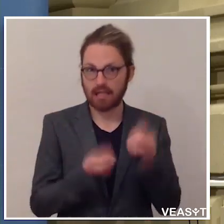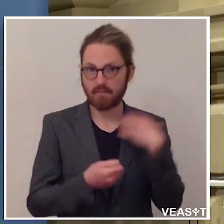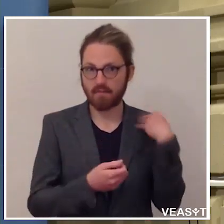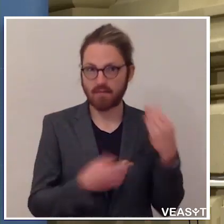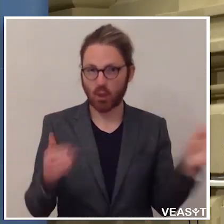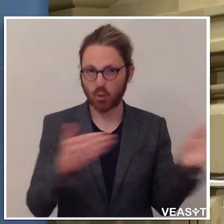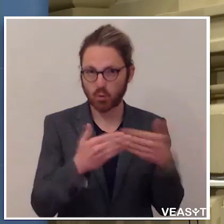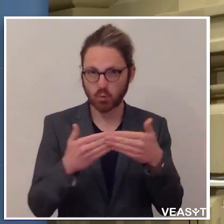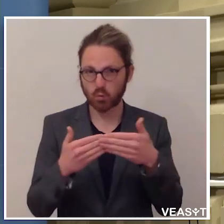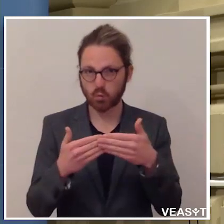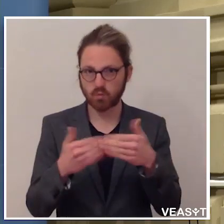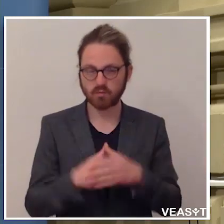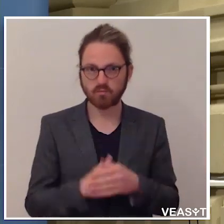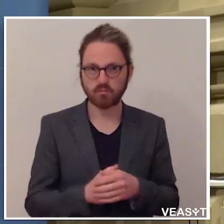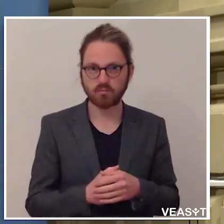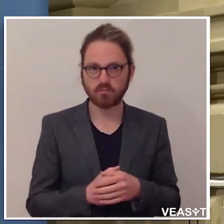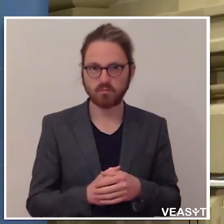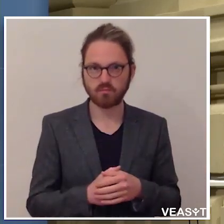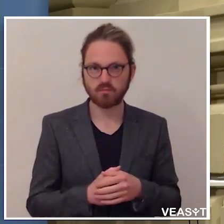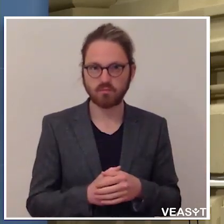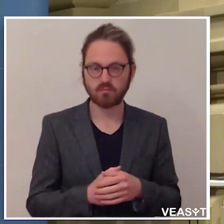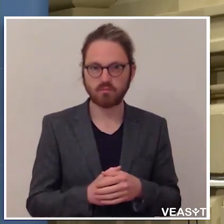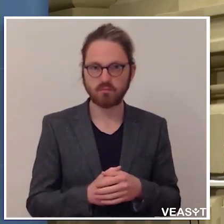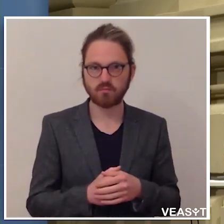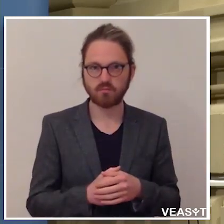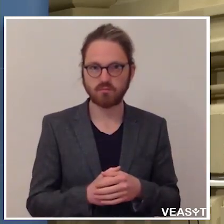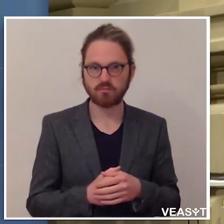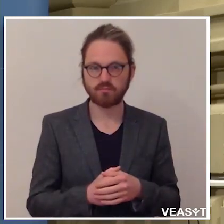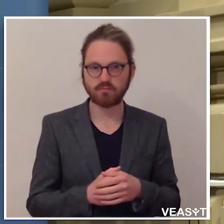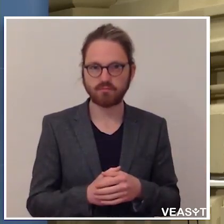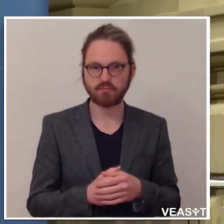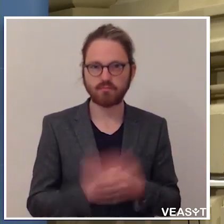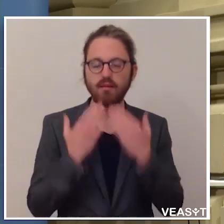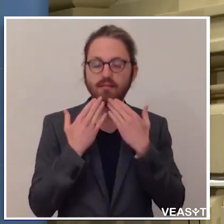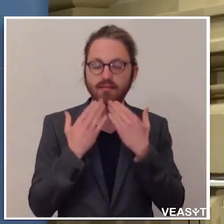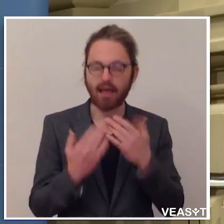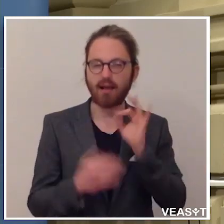deutlich ansteigen, wird es dann erneut einen Lockdown geben?